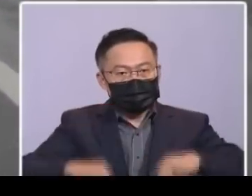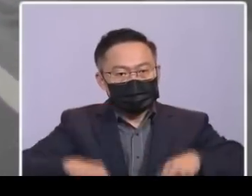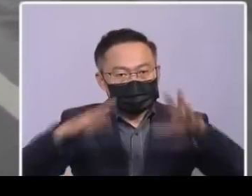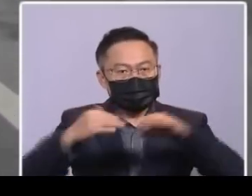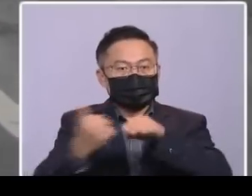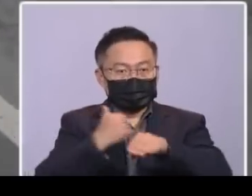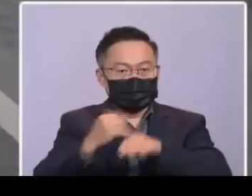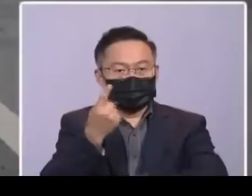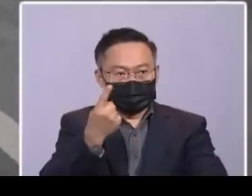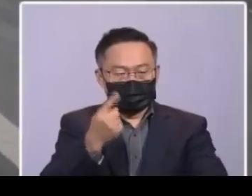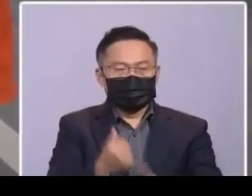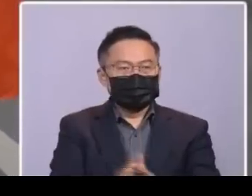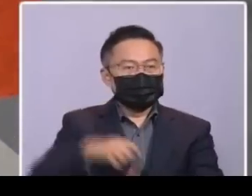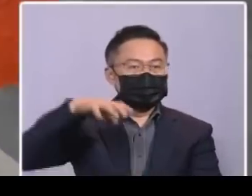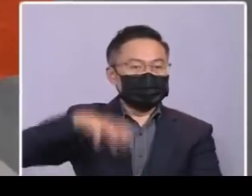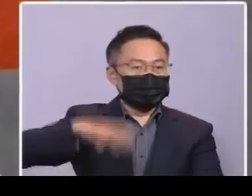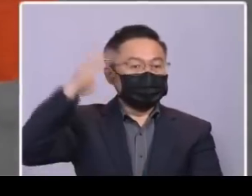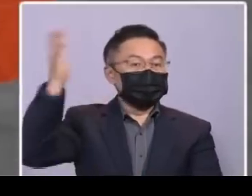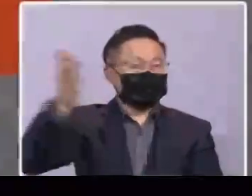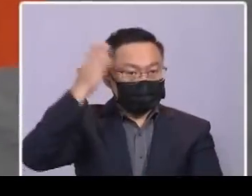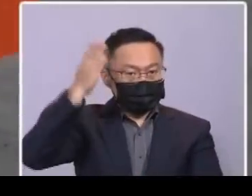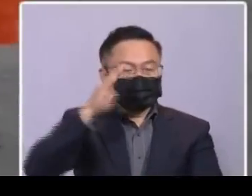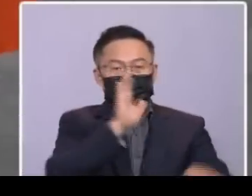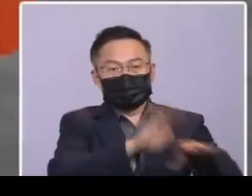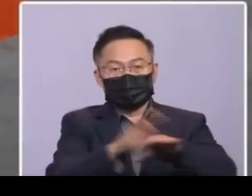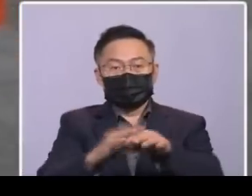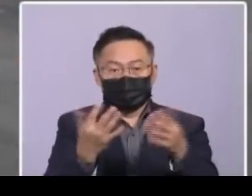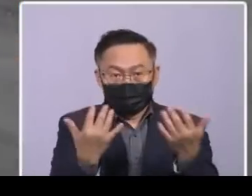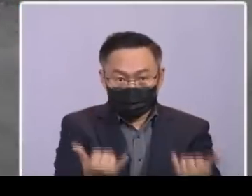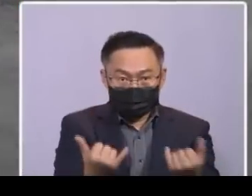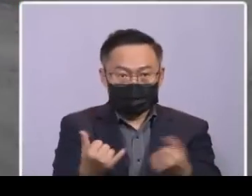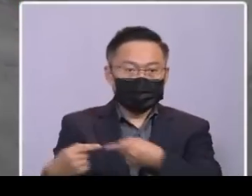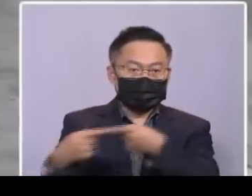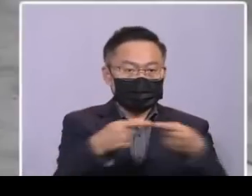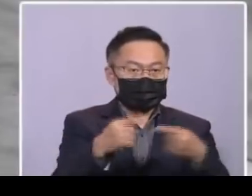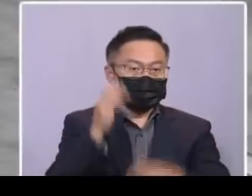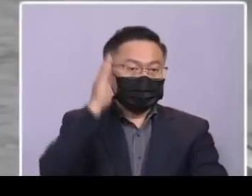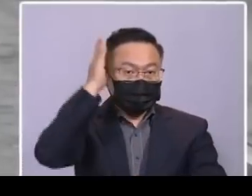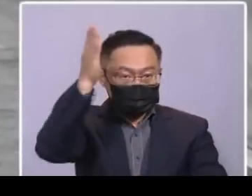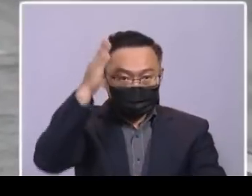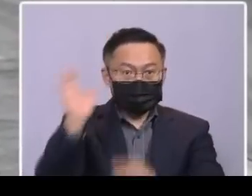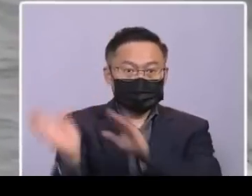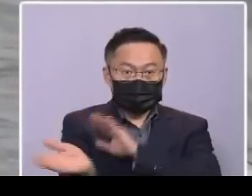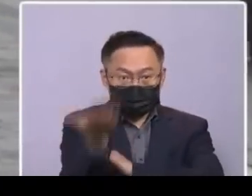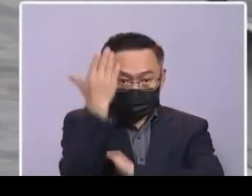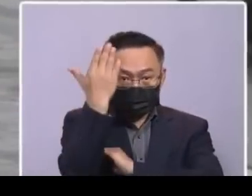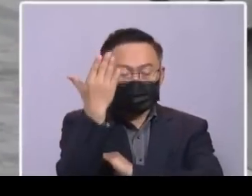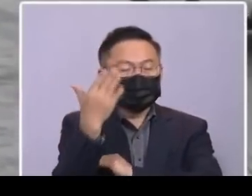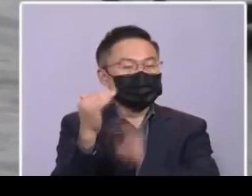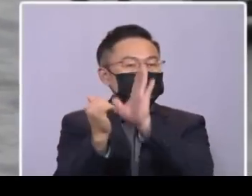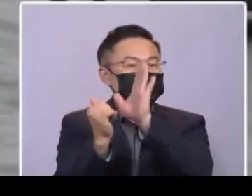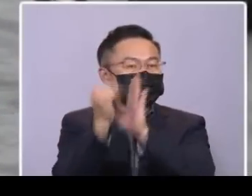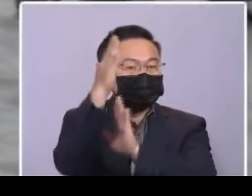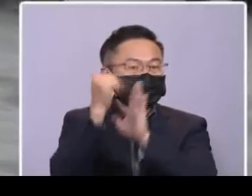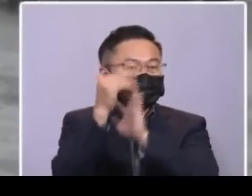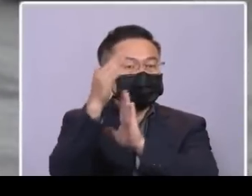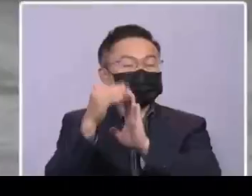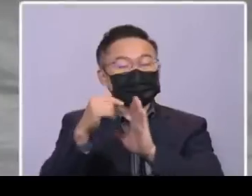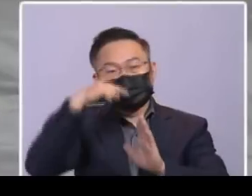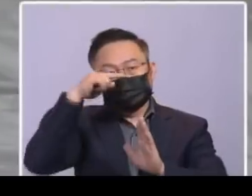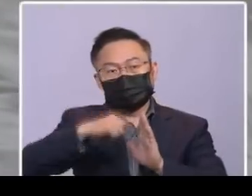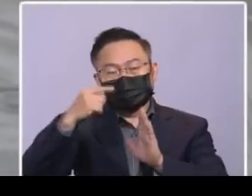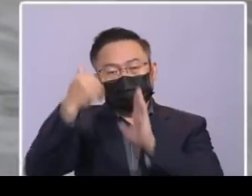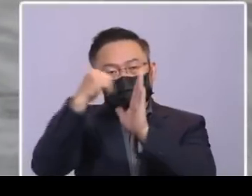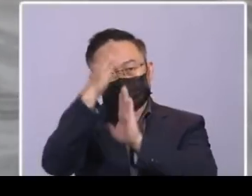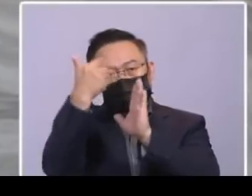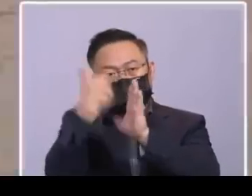ยมวิทยาพยากรณ์อากาศจนถึงพรุ่งนี้เช้าประเทศไทยของเราตอนบนนะครับจะมีฝนฟ้าคะนองกับมีฝนตกหนักทั้งภาคเห